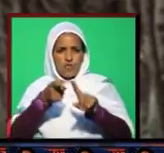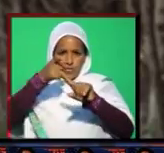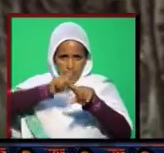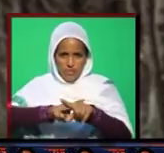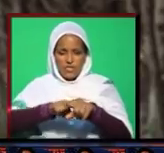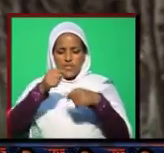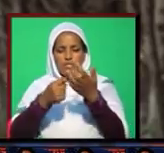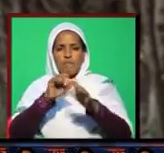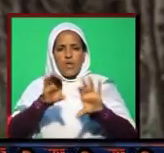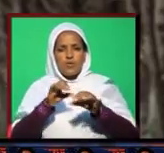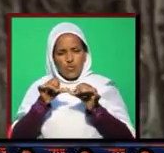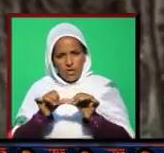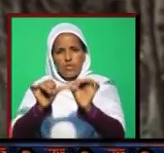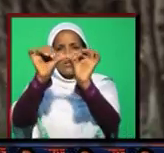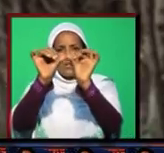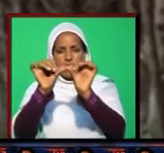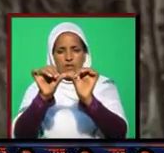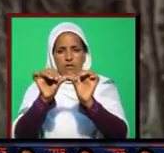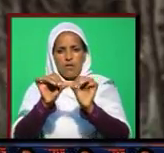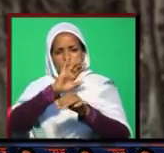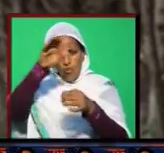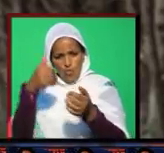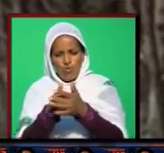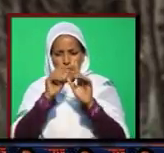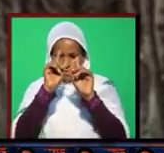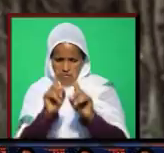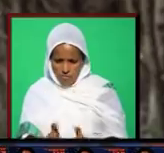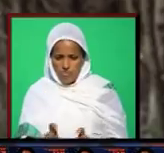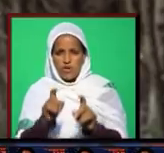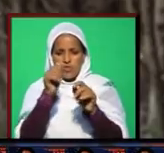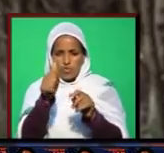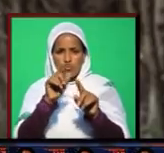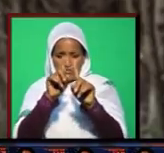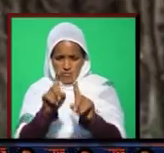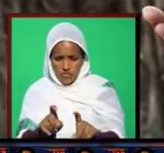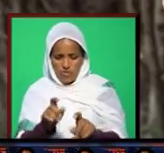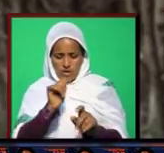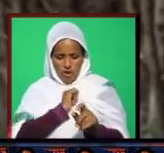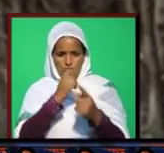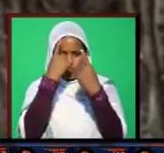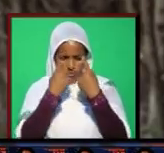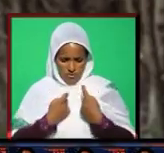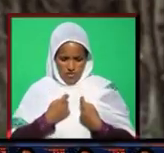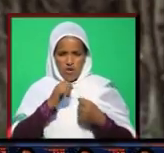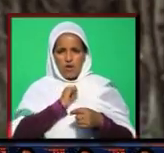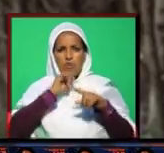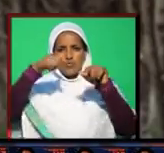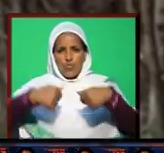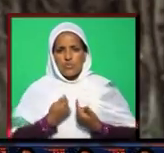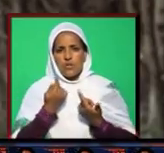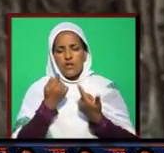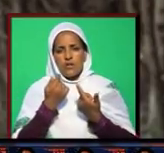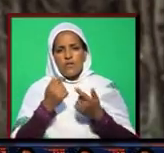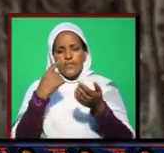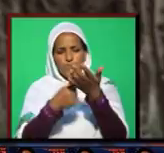ወደ ሃይማኖት እንዲመልስ ስለሚያደርገው ይቀጥላል። በሁሉም ይመረምራል፣ እነሱም ይመረምሩታል፣ ራሱን ይመረምራል፣